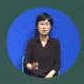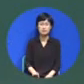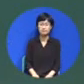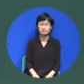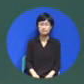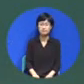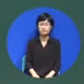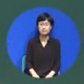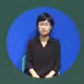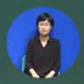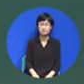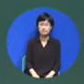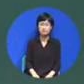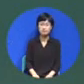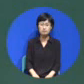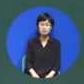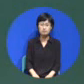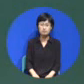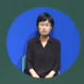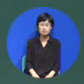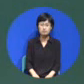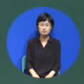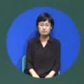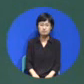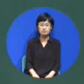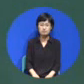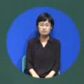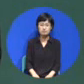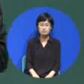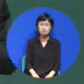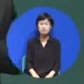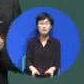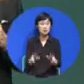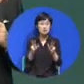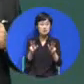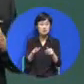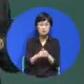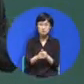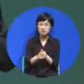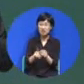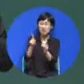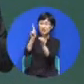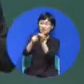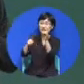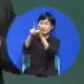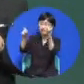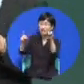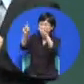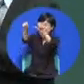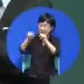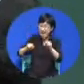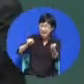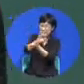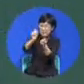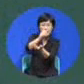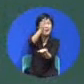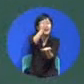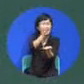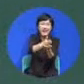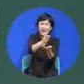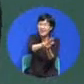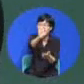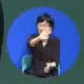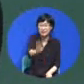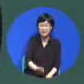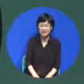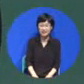worldly things, the things that bring destruction, 그 말이에요. Get rid of them all. That's what it means. 지금 남의 절에 가서 건물 떠들라는 말이 아니란 말이에요. 우리가 지금 이런